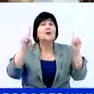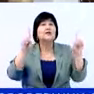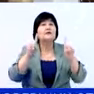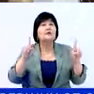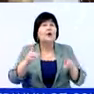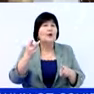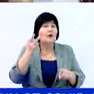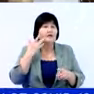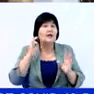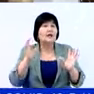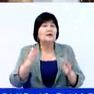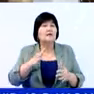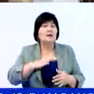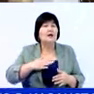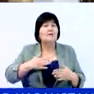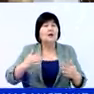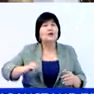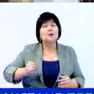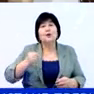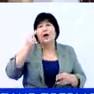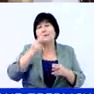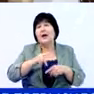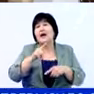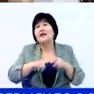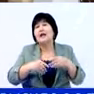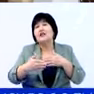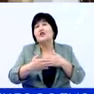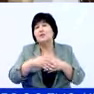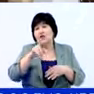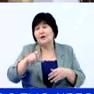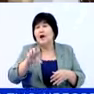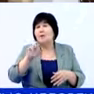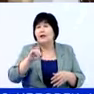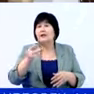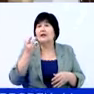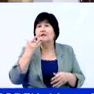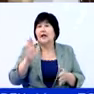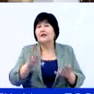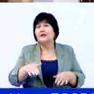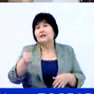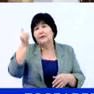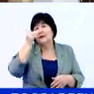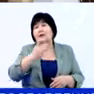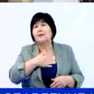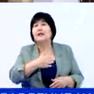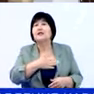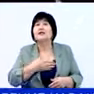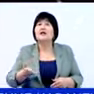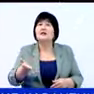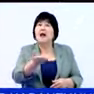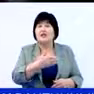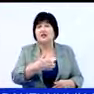всегда был для меня большим другом, братом, родным человеком. Батыр навсегда останется в моем сердце, в наших